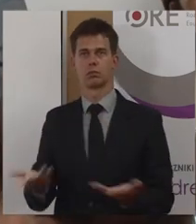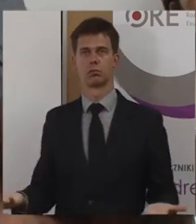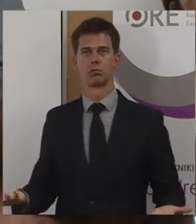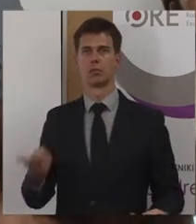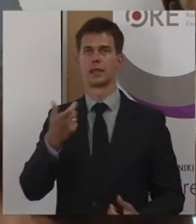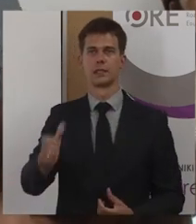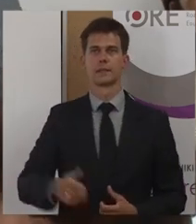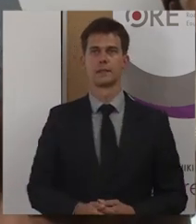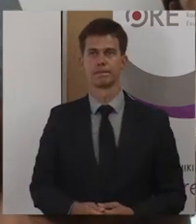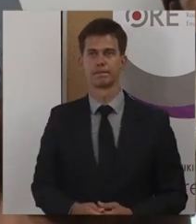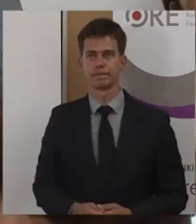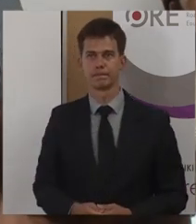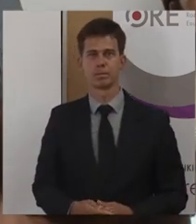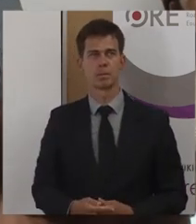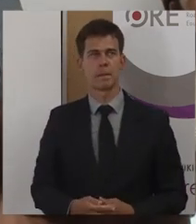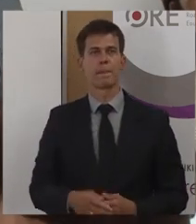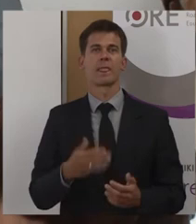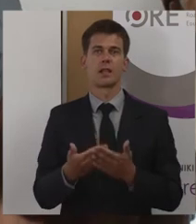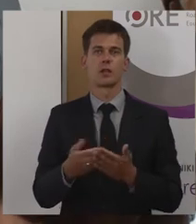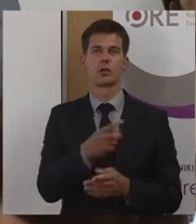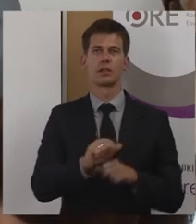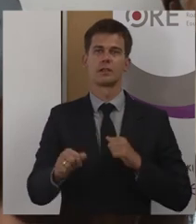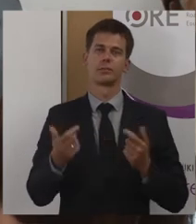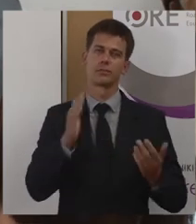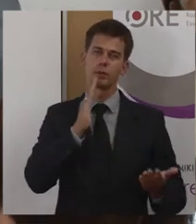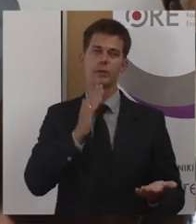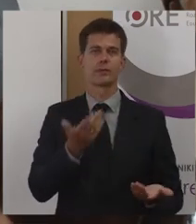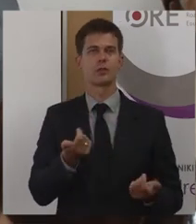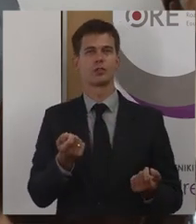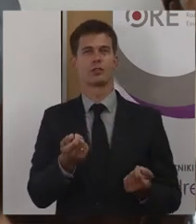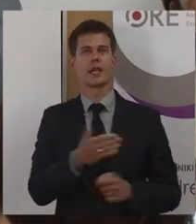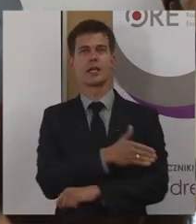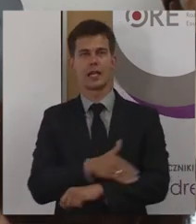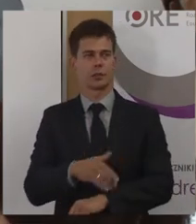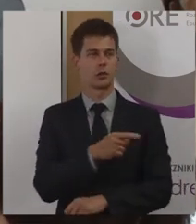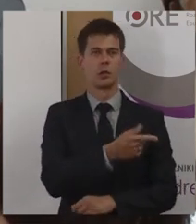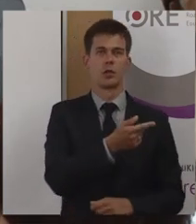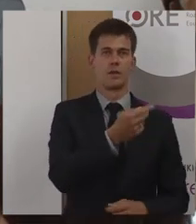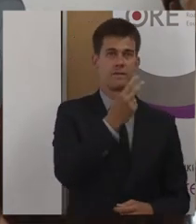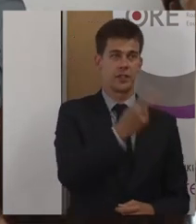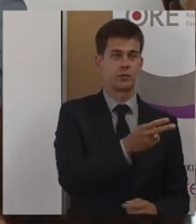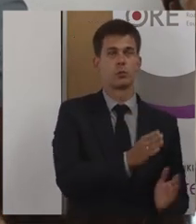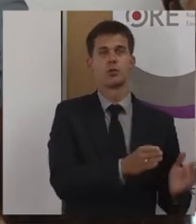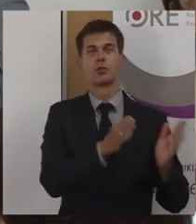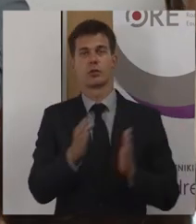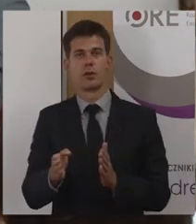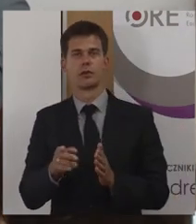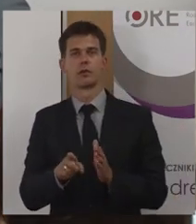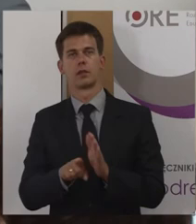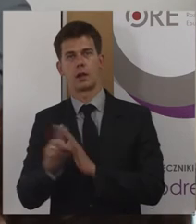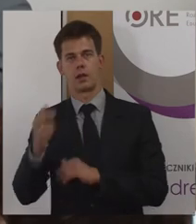I dopiero jakby jest pewna jakaś granica, gdzie dalej te dostosowania powinny pójść specjalnie. Natomiast jest kwestia